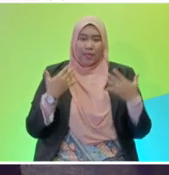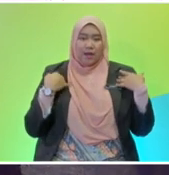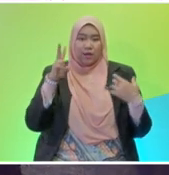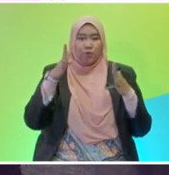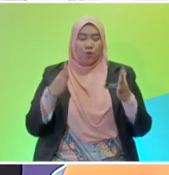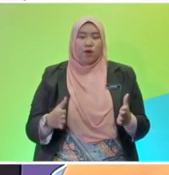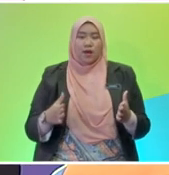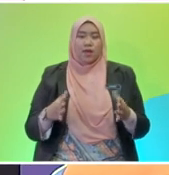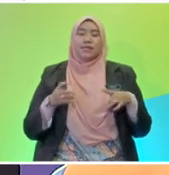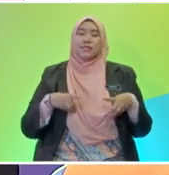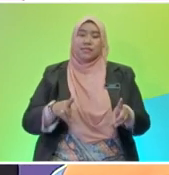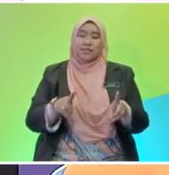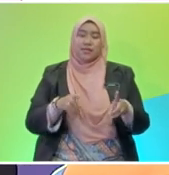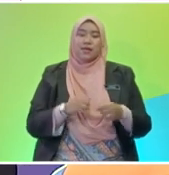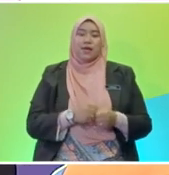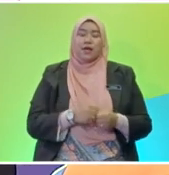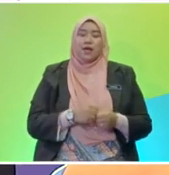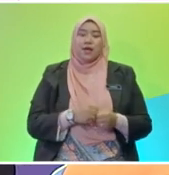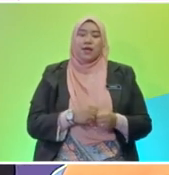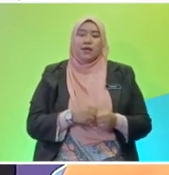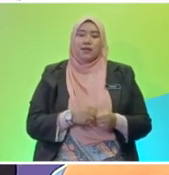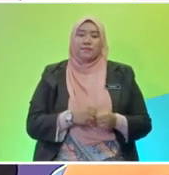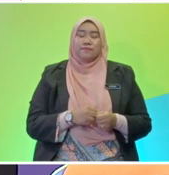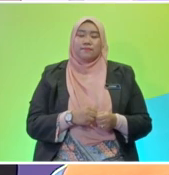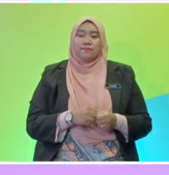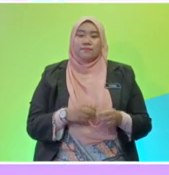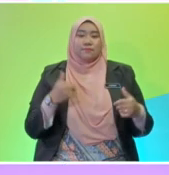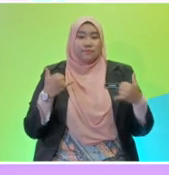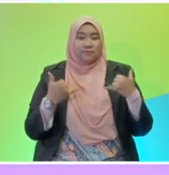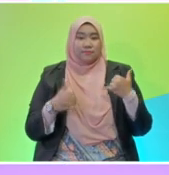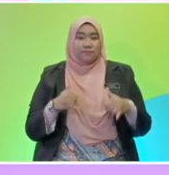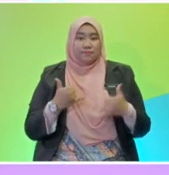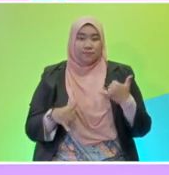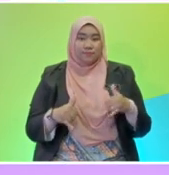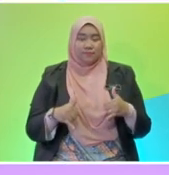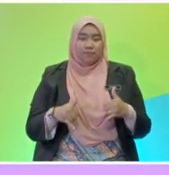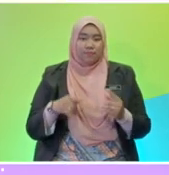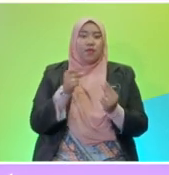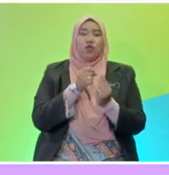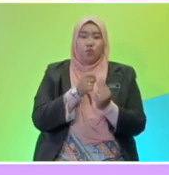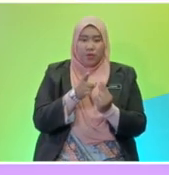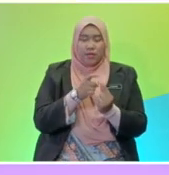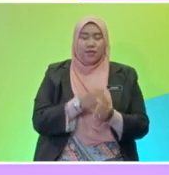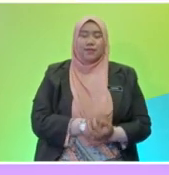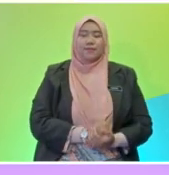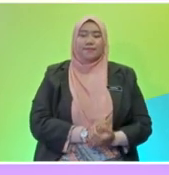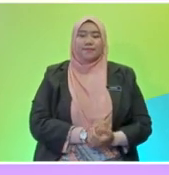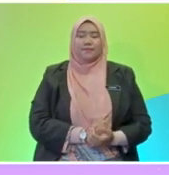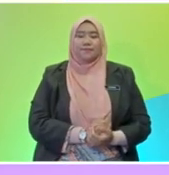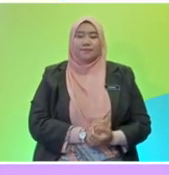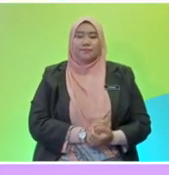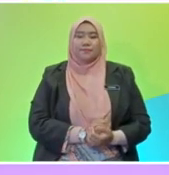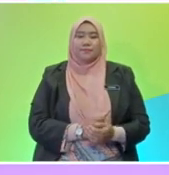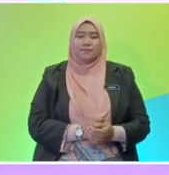Apa yang sedang dilakukan Sunny dan Raffi sedang main gully ah jadi